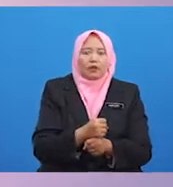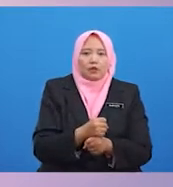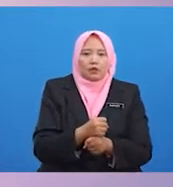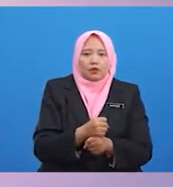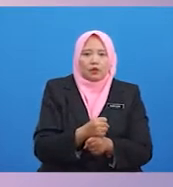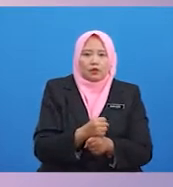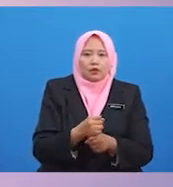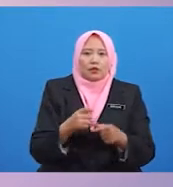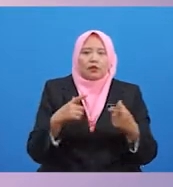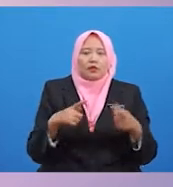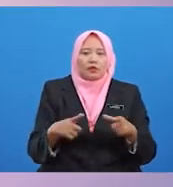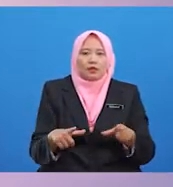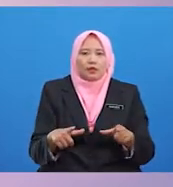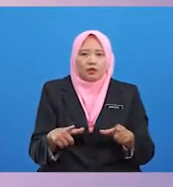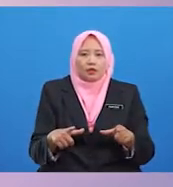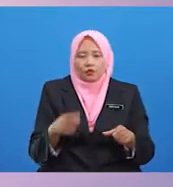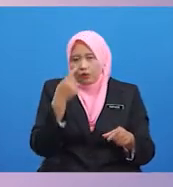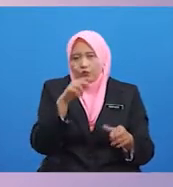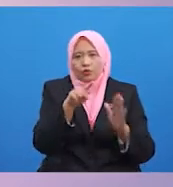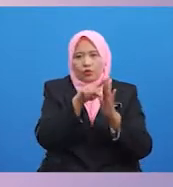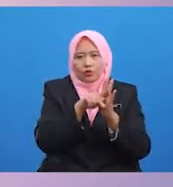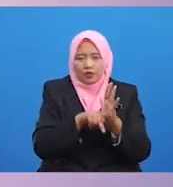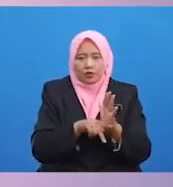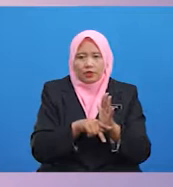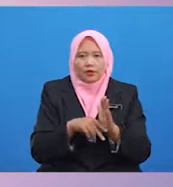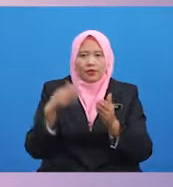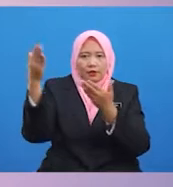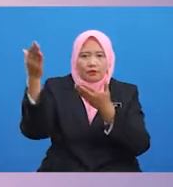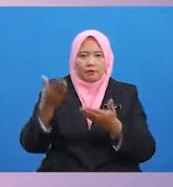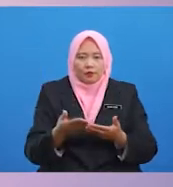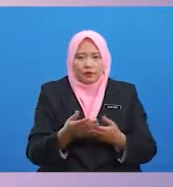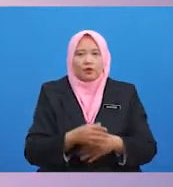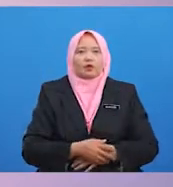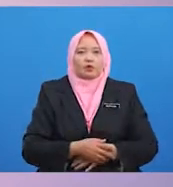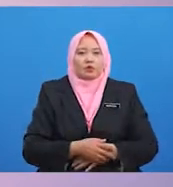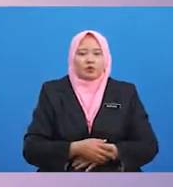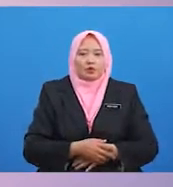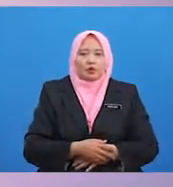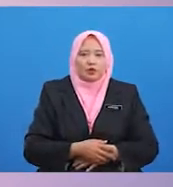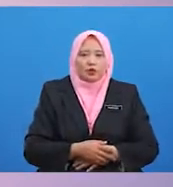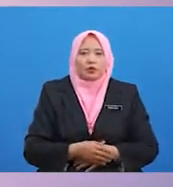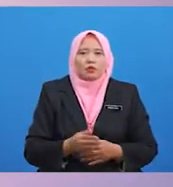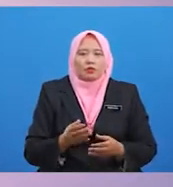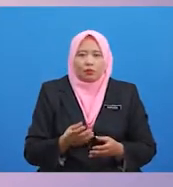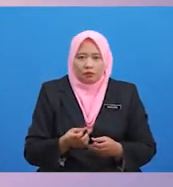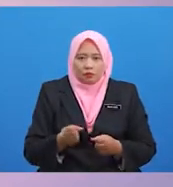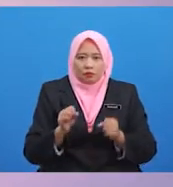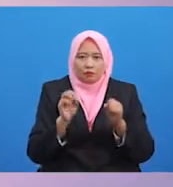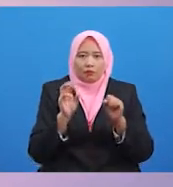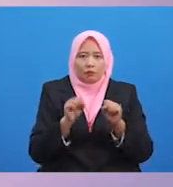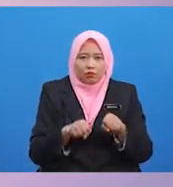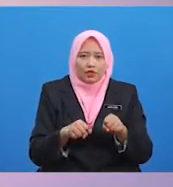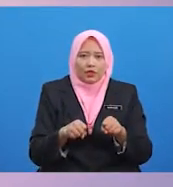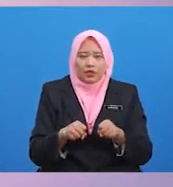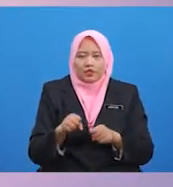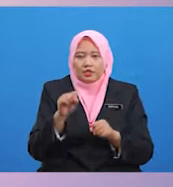iaitu yang pertama, menggalakkan sektor industri kecil sederhana IKS.